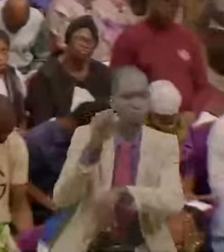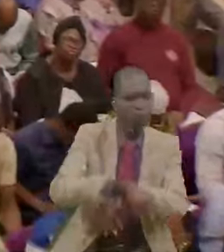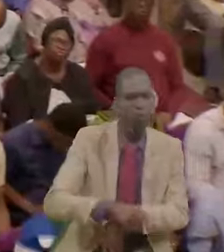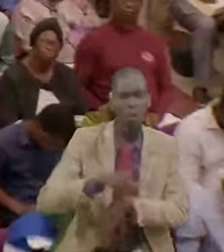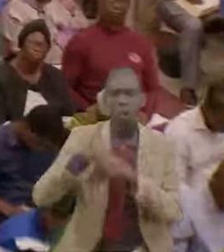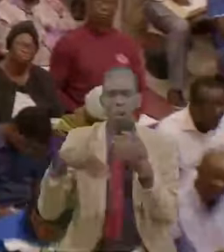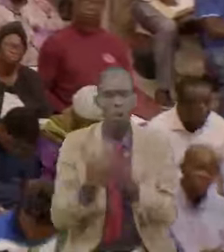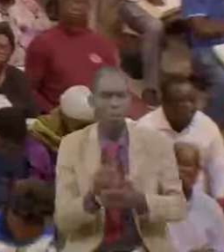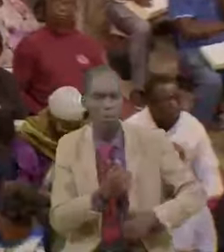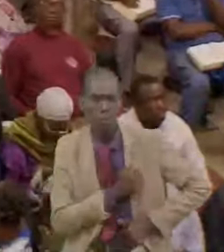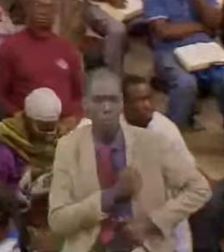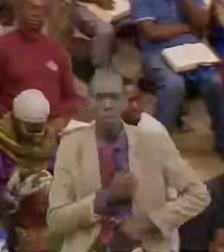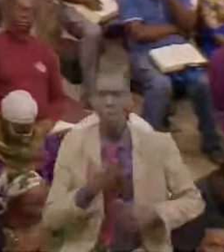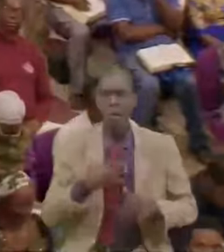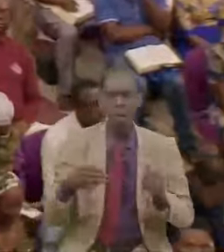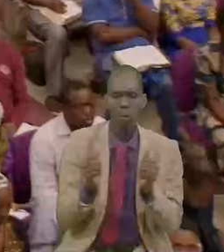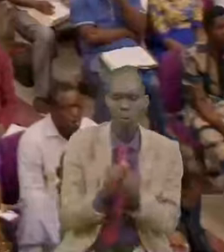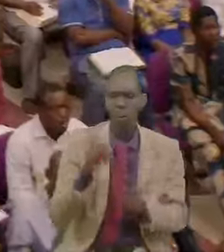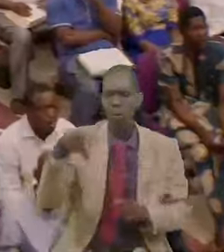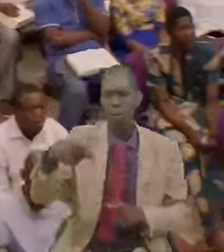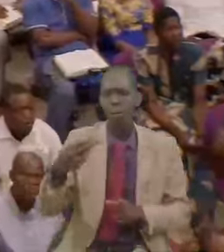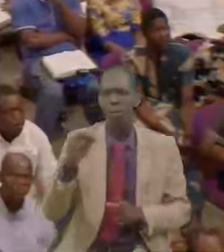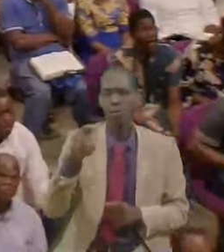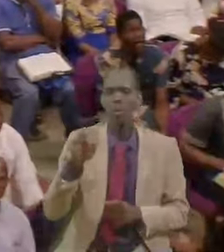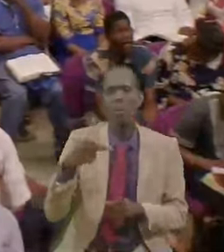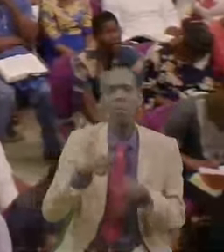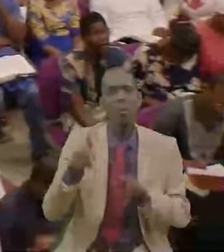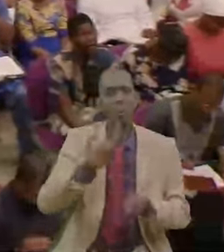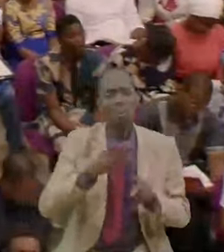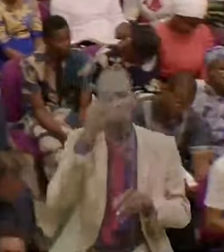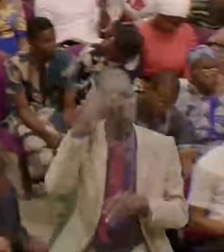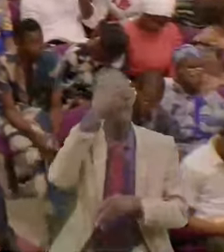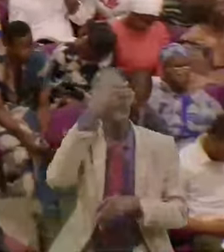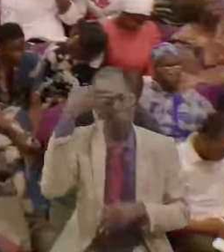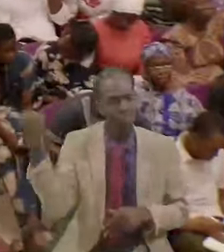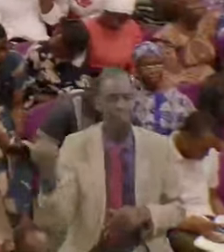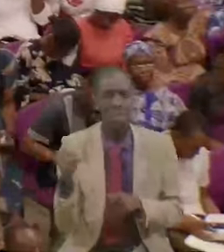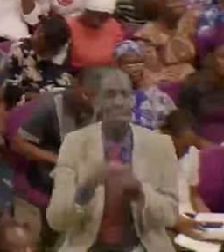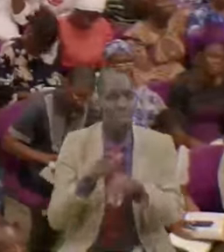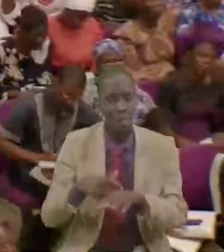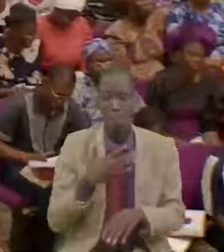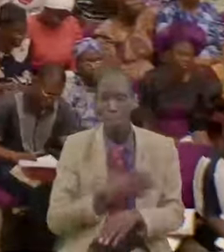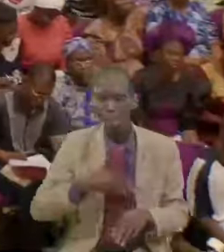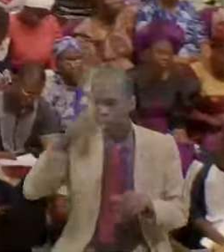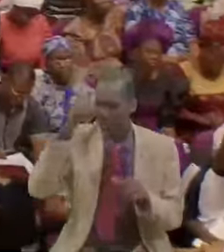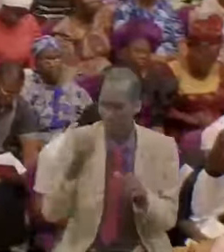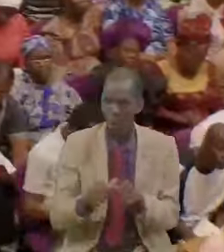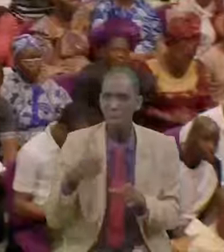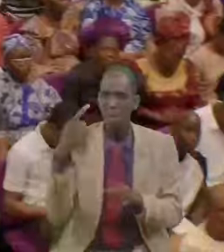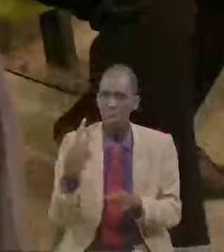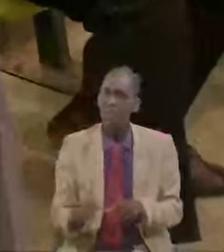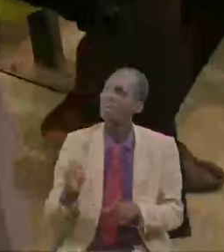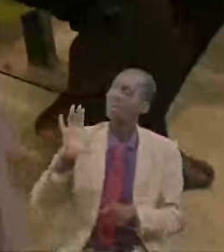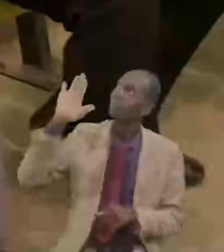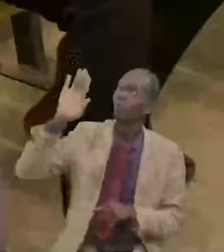ont assujetti et a tout assujetti, mais ils ont oublié la force du Seigneur. Toutes les fois, il faut vous rappeler le temps de sa